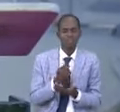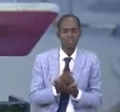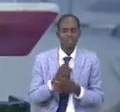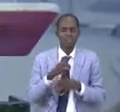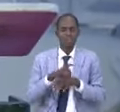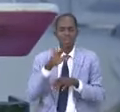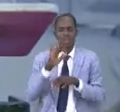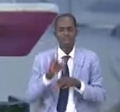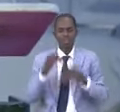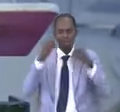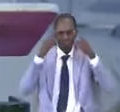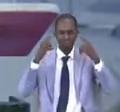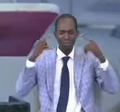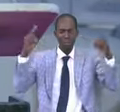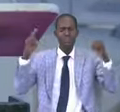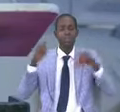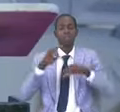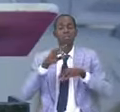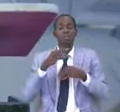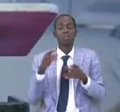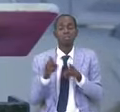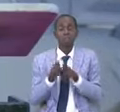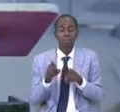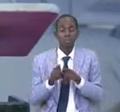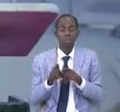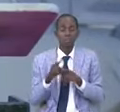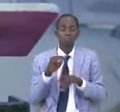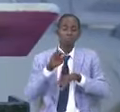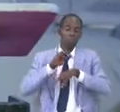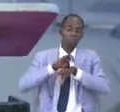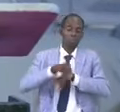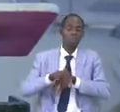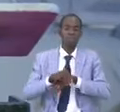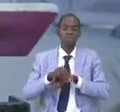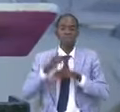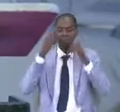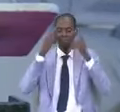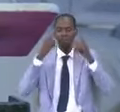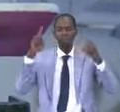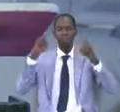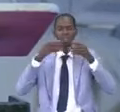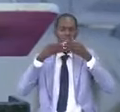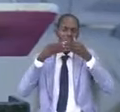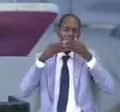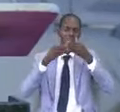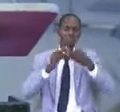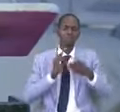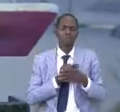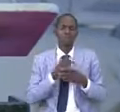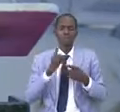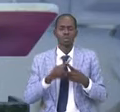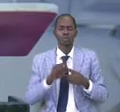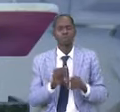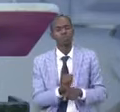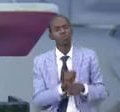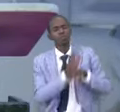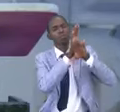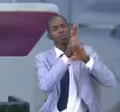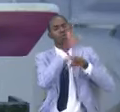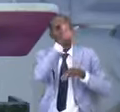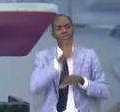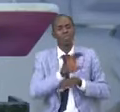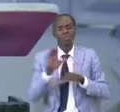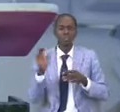terrestre et même des succès ministériel qu'on dit non au Calvaire fois encore et aide